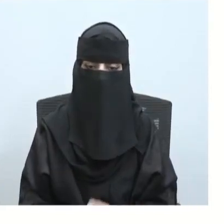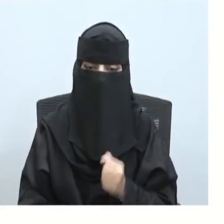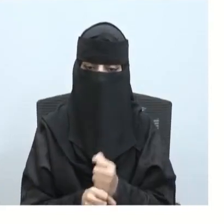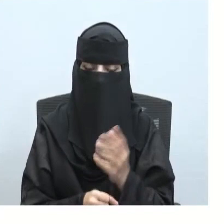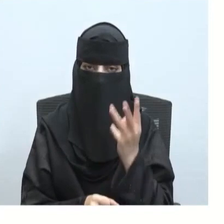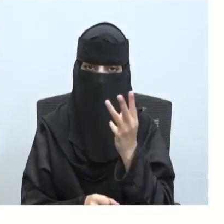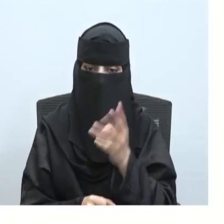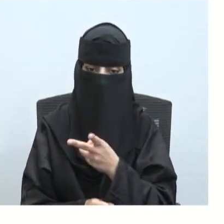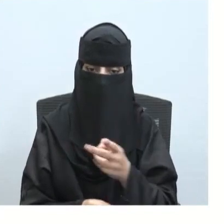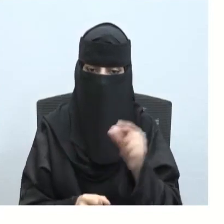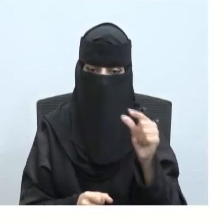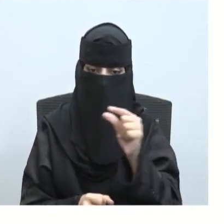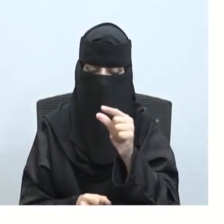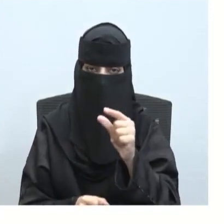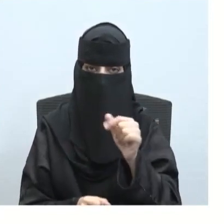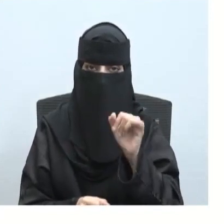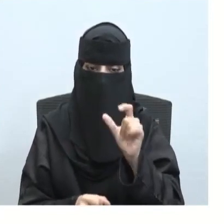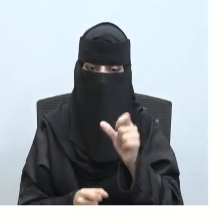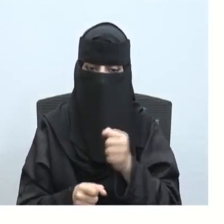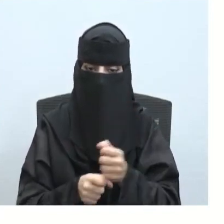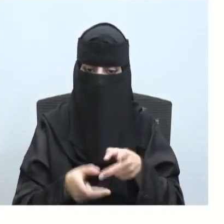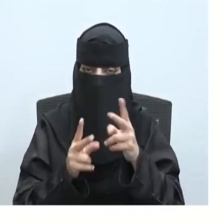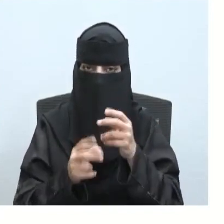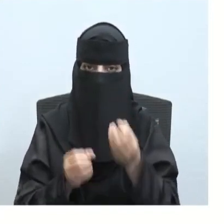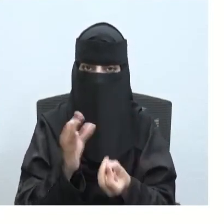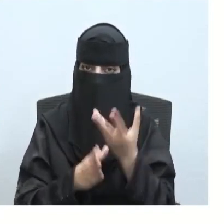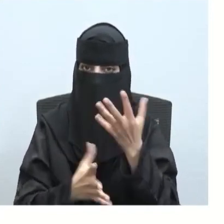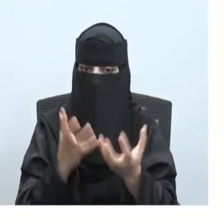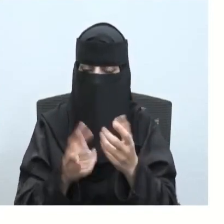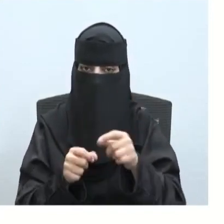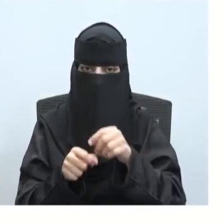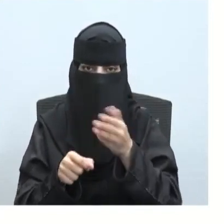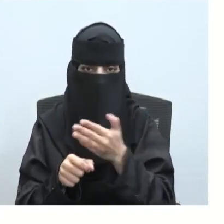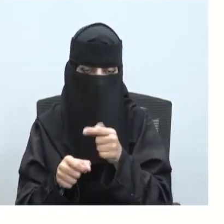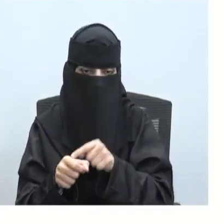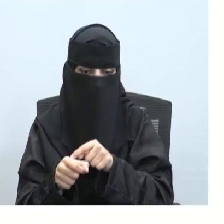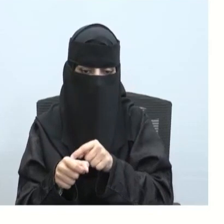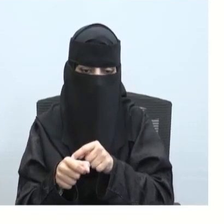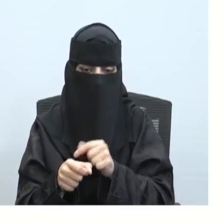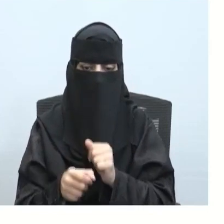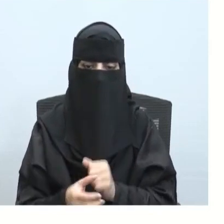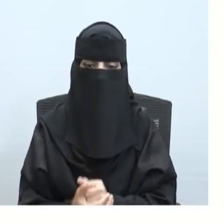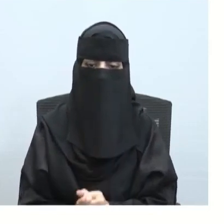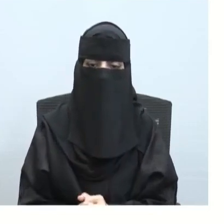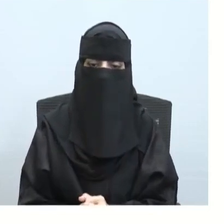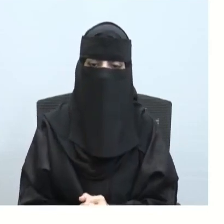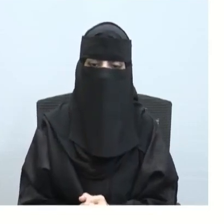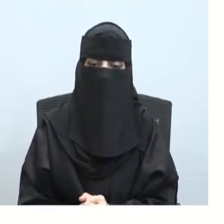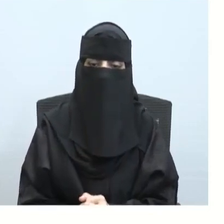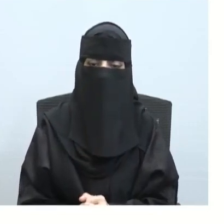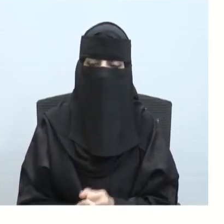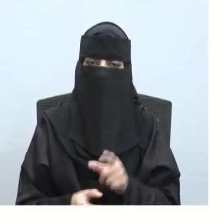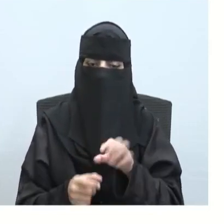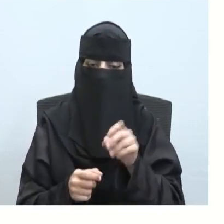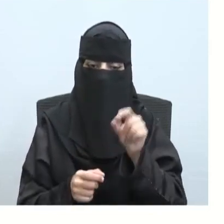استخدمنا 3 أنواع من العقد. قد يحدث حريق في الأطراف. العقدة الأولى H يتم تحديد